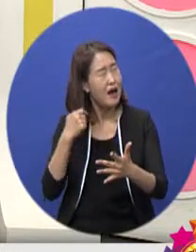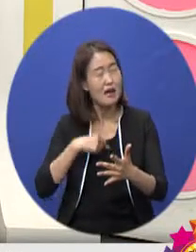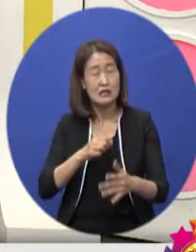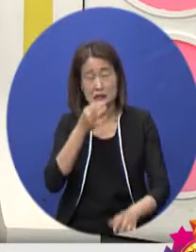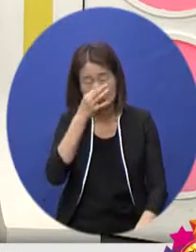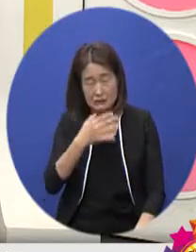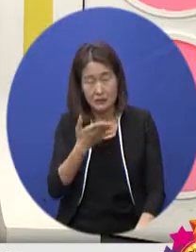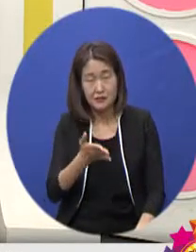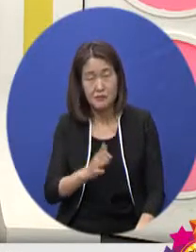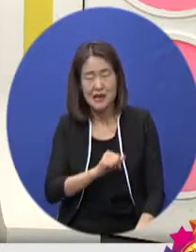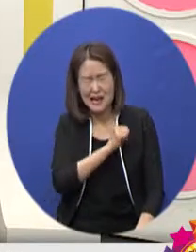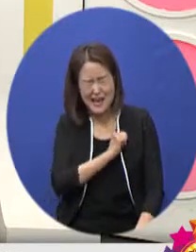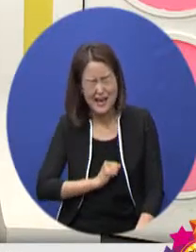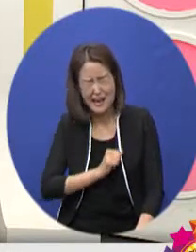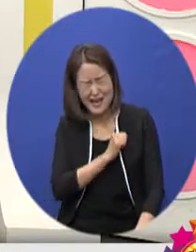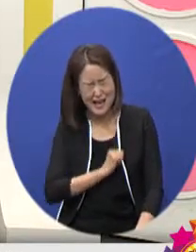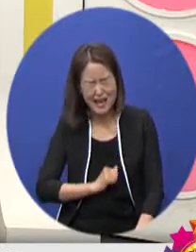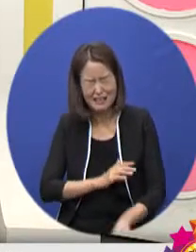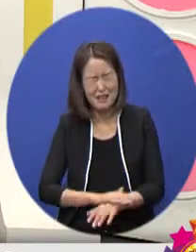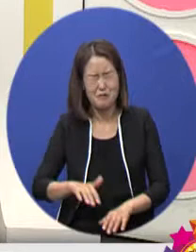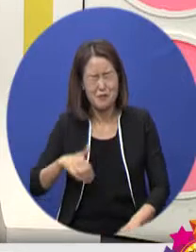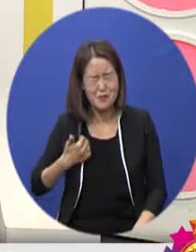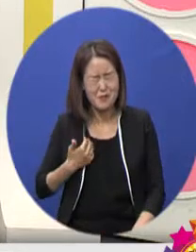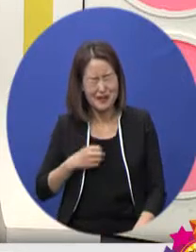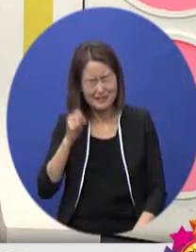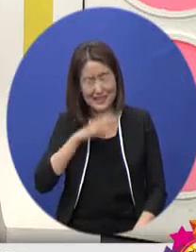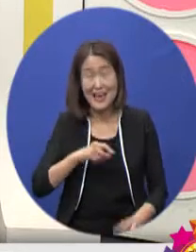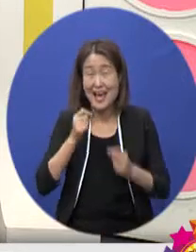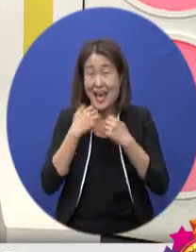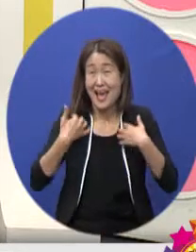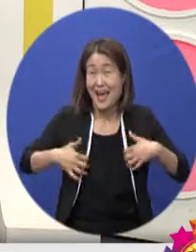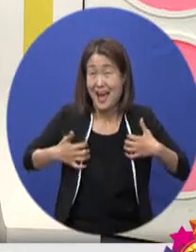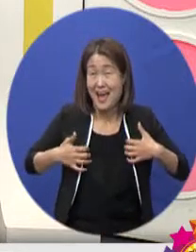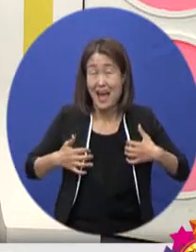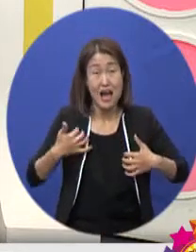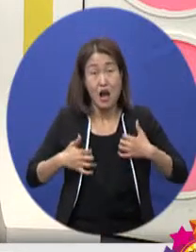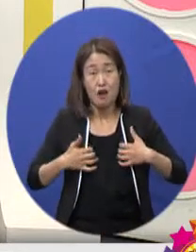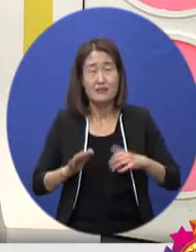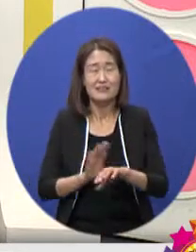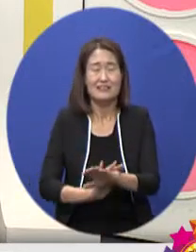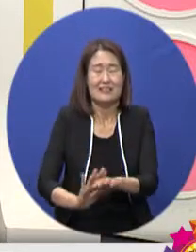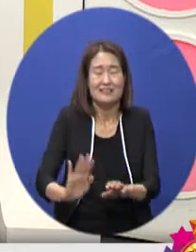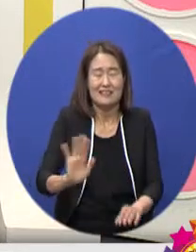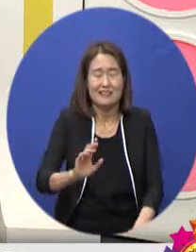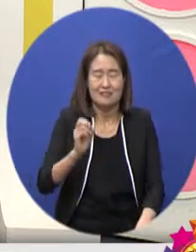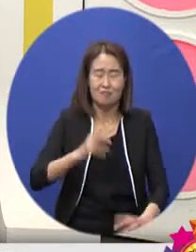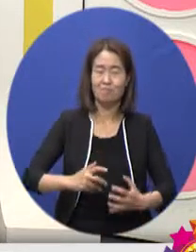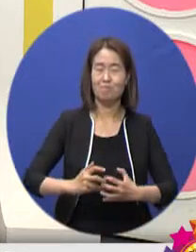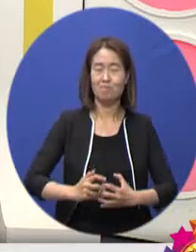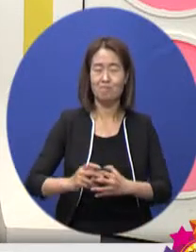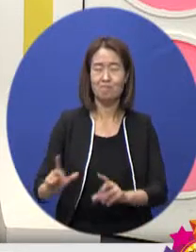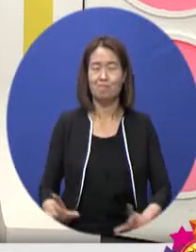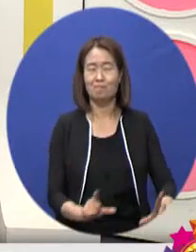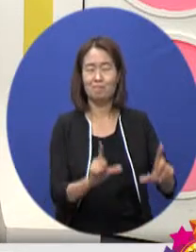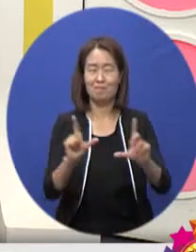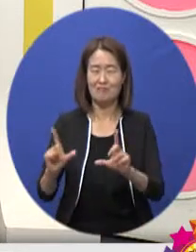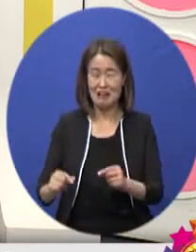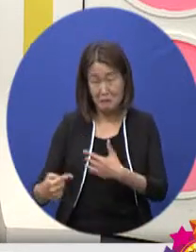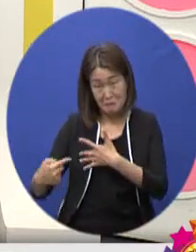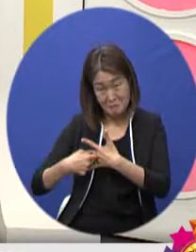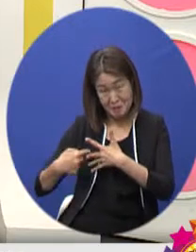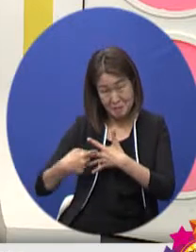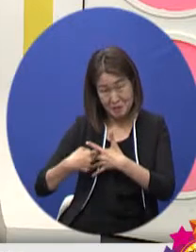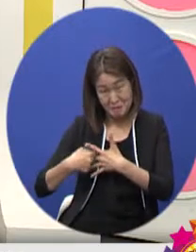힘들어도 많이 힘든 거 모르시고. 네, 맞아요. 또 예, 이렇게 기뻐도 많이 이렇게 기뻐하지 않으시고 그렇게 잘 알으시는 것 같아요.